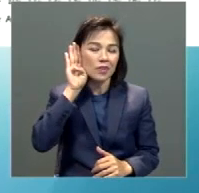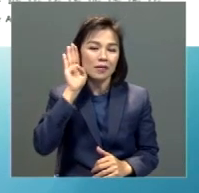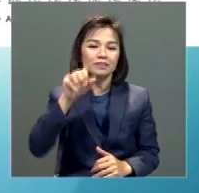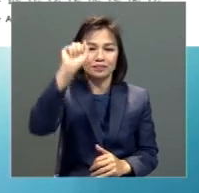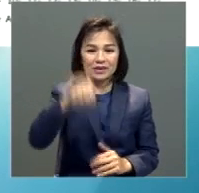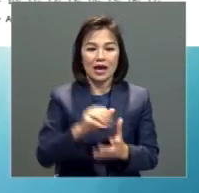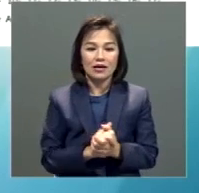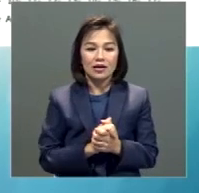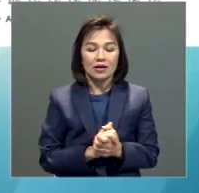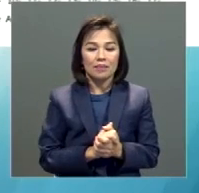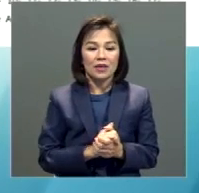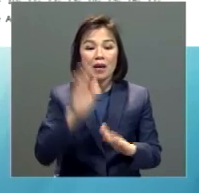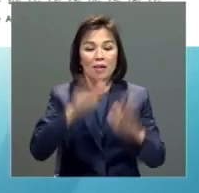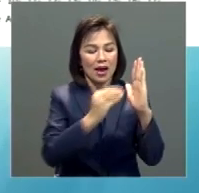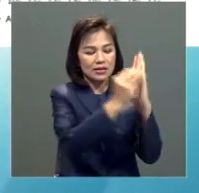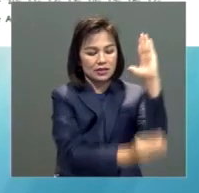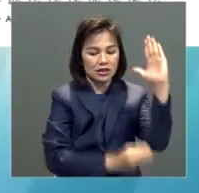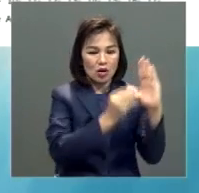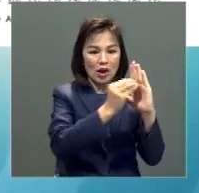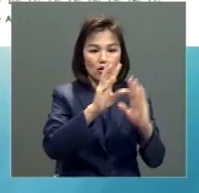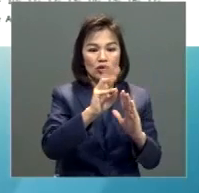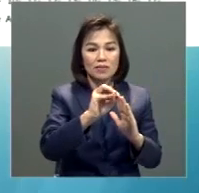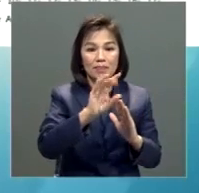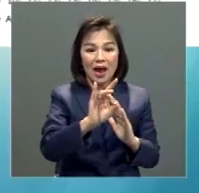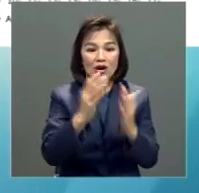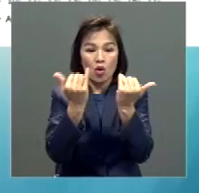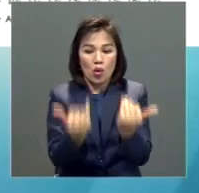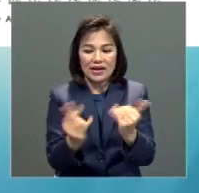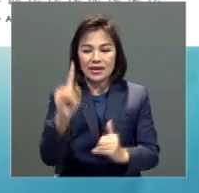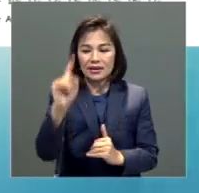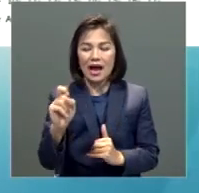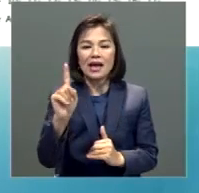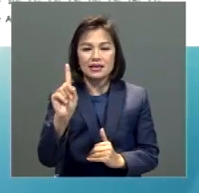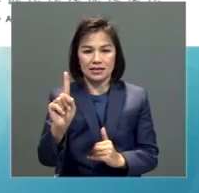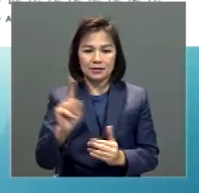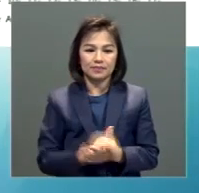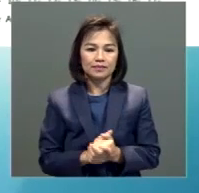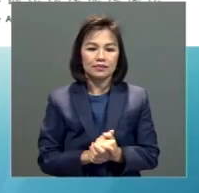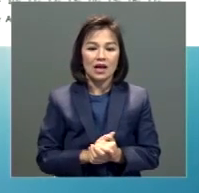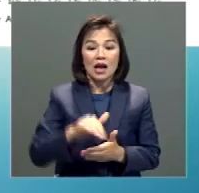ถ้วนๆเลยนะครับตัวเล็กตัวนี้อยู่ที่ 68จังหวัดนะครับเสียชีวิตวันนี้เพิ่มขึ้น 1รายนะครับตัวเลขต่างๆอยู่ตรงนี้นะครับแต่ก็มองเห็น